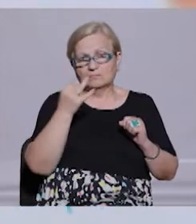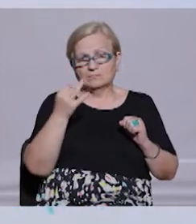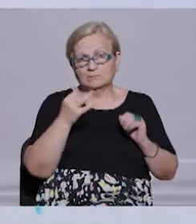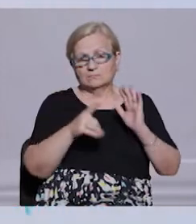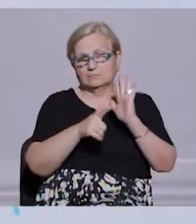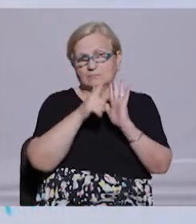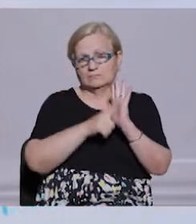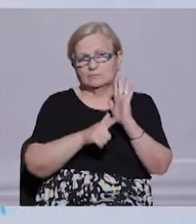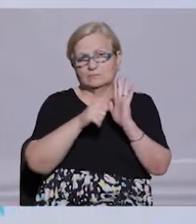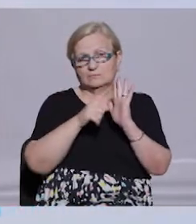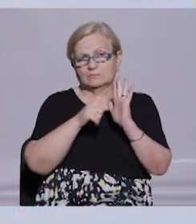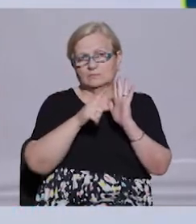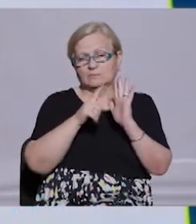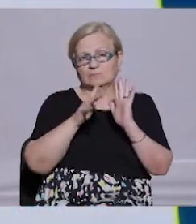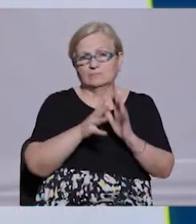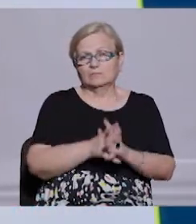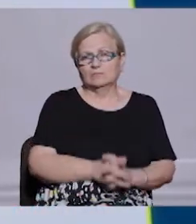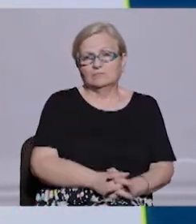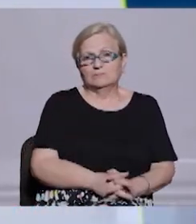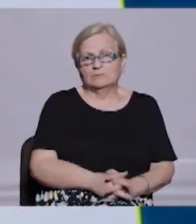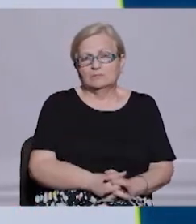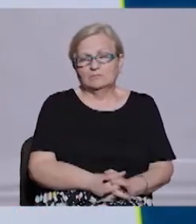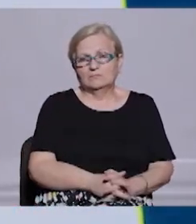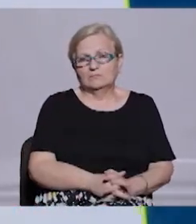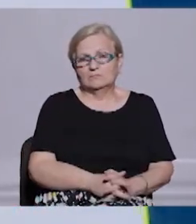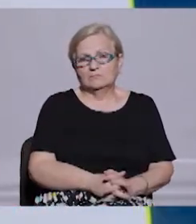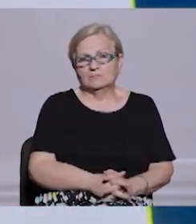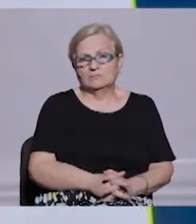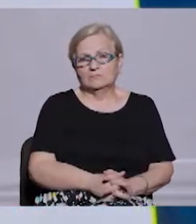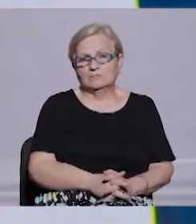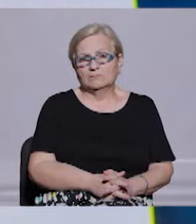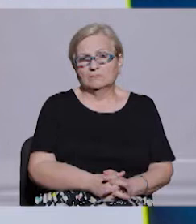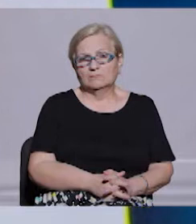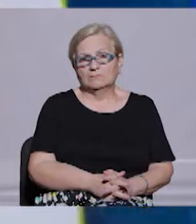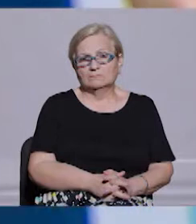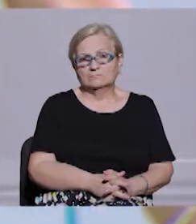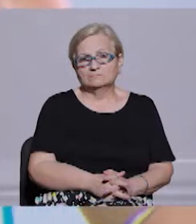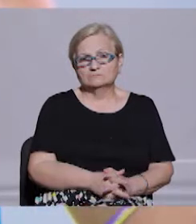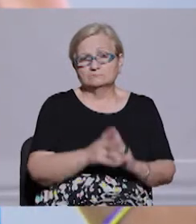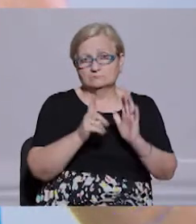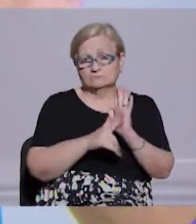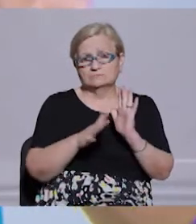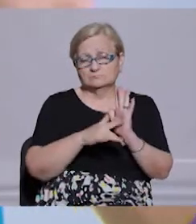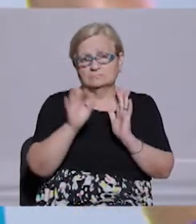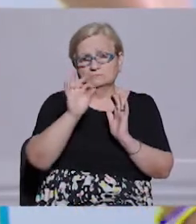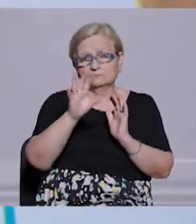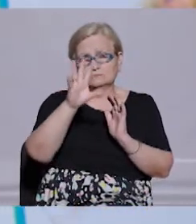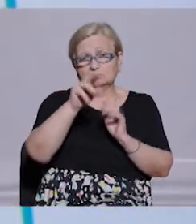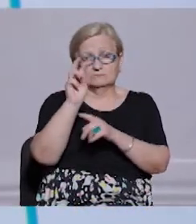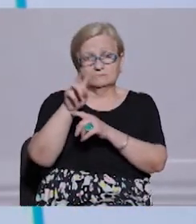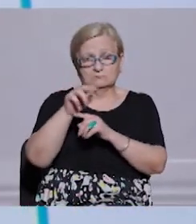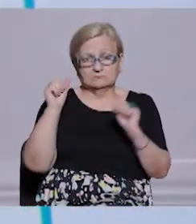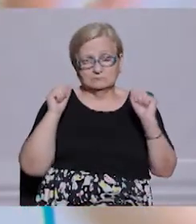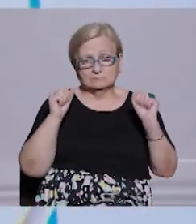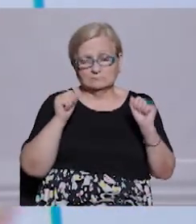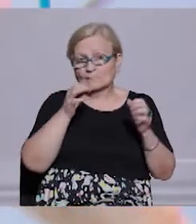ორი სახეობა, ესე იგი, დანარჩენი სპორტის სახეობა დაუშვათ რომ არ აინტერესებთ. დადის 75%.